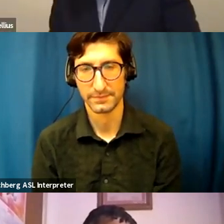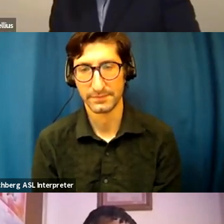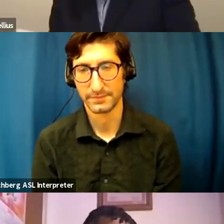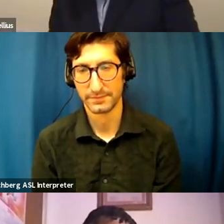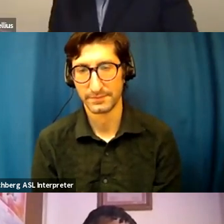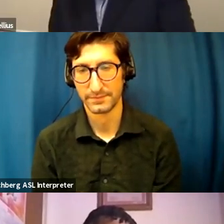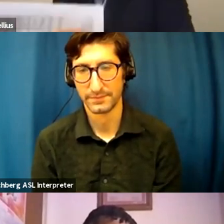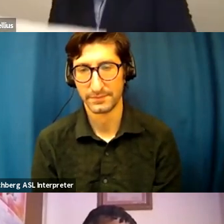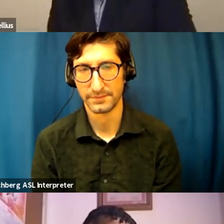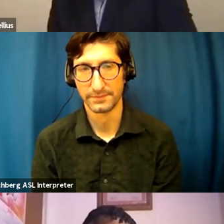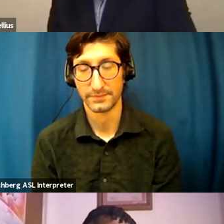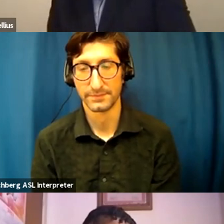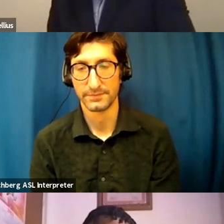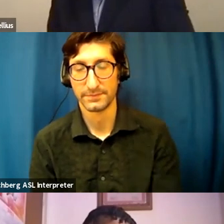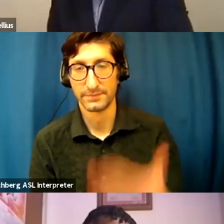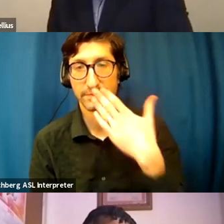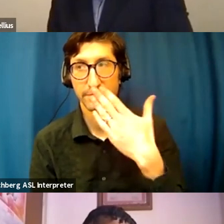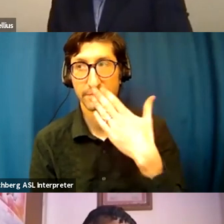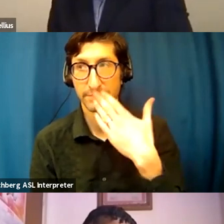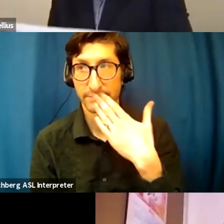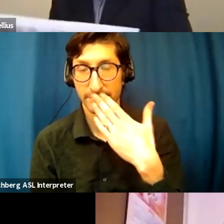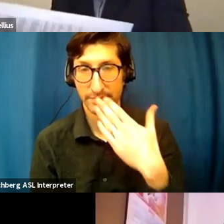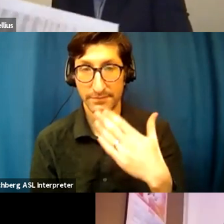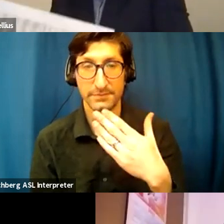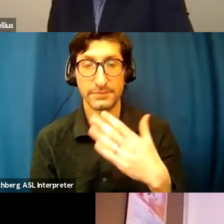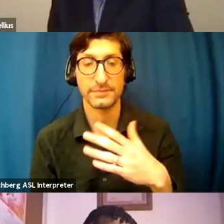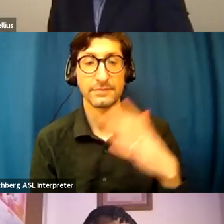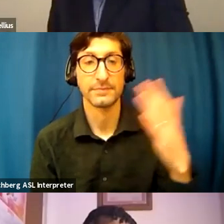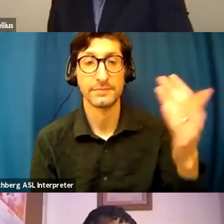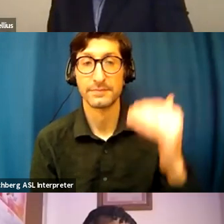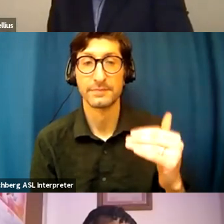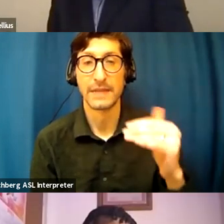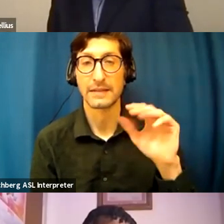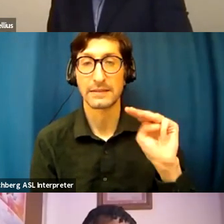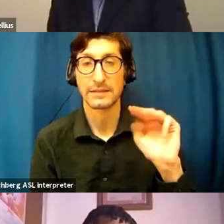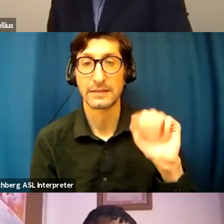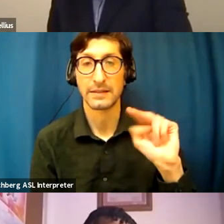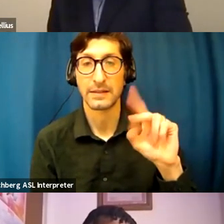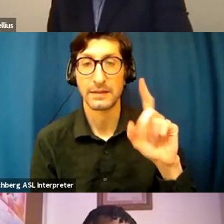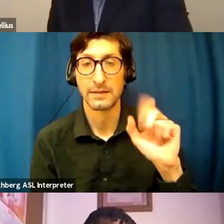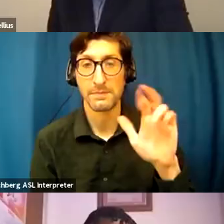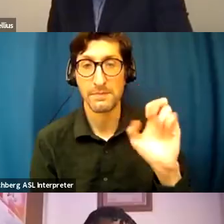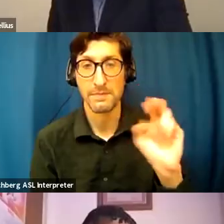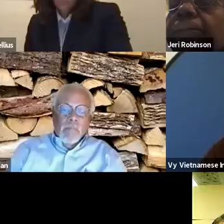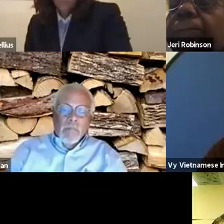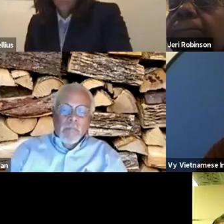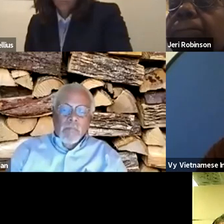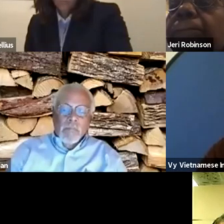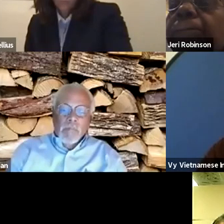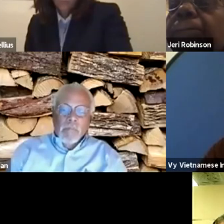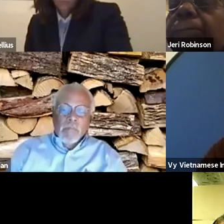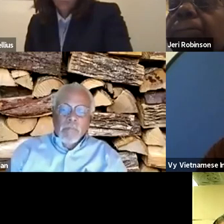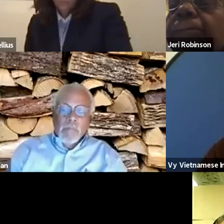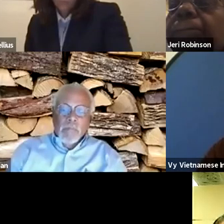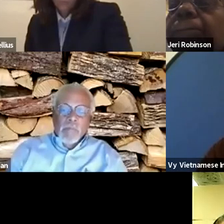你就可以听到我哋嘅同步翻译啦。多谢晒你。Thank you, Madam Chair. Thank you, Mr. Yin. If our Mandarin interpreters Maple Zhu and Wei Li could introduce yourselves